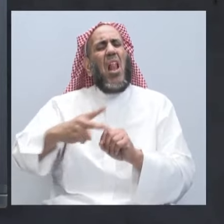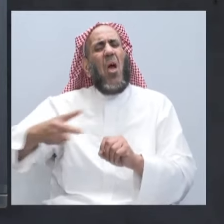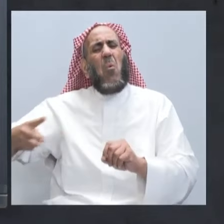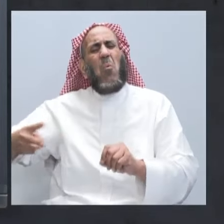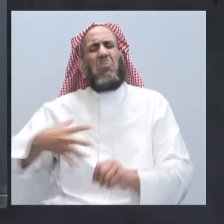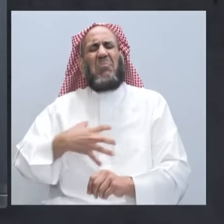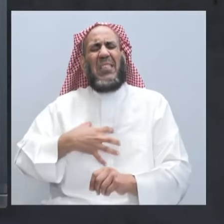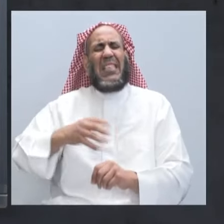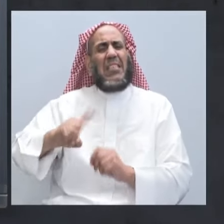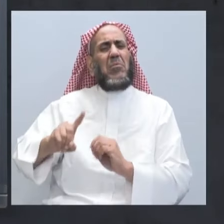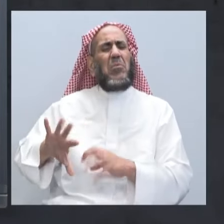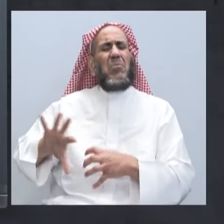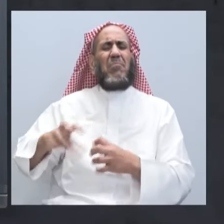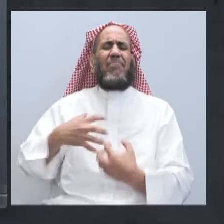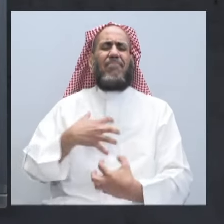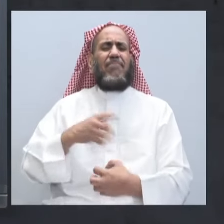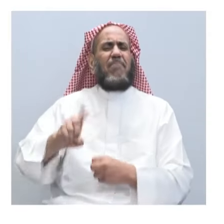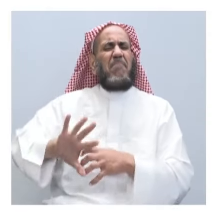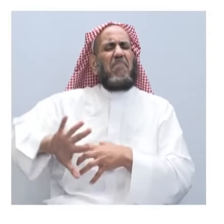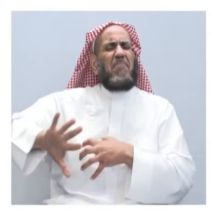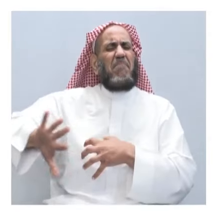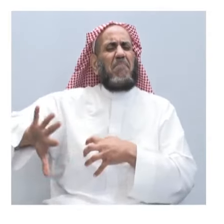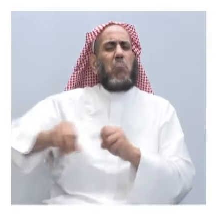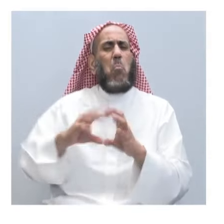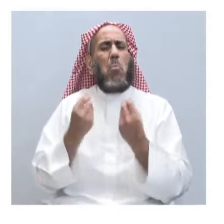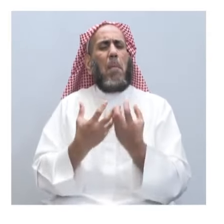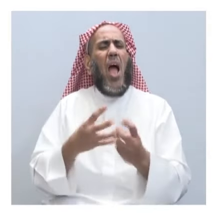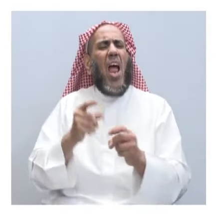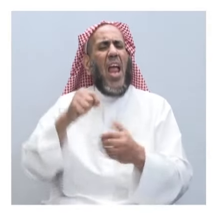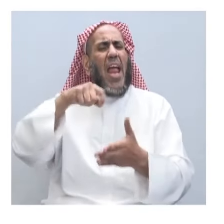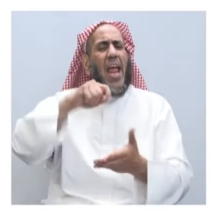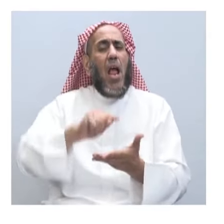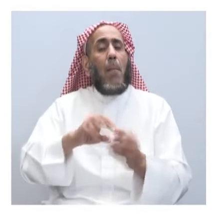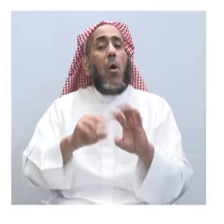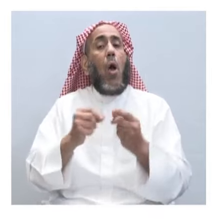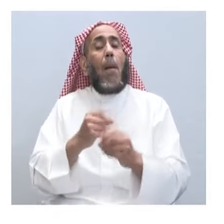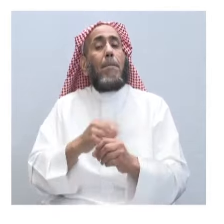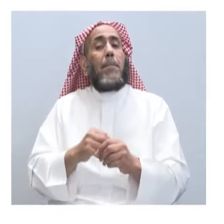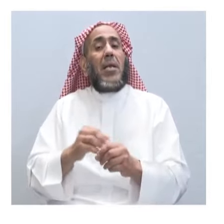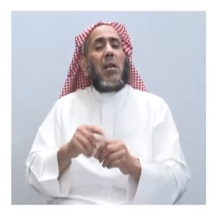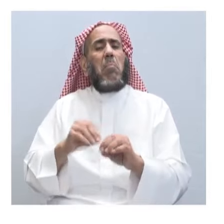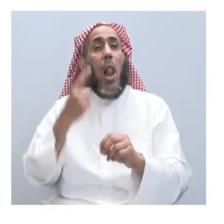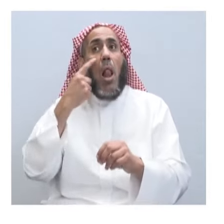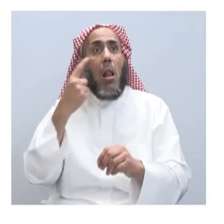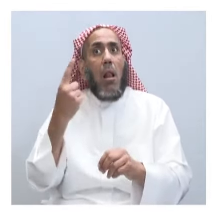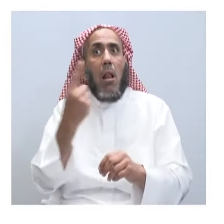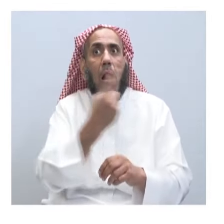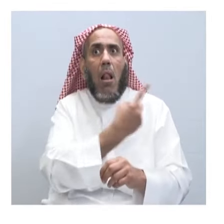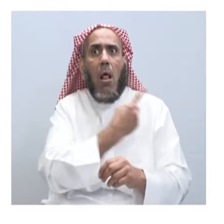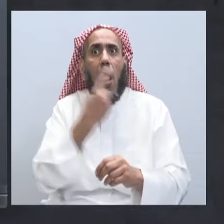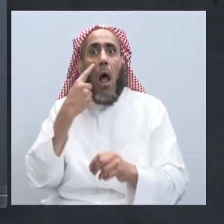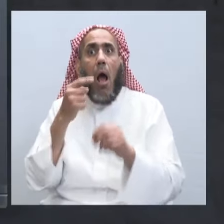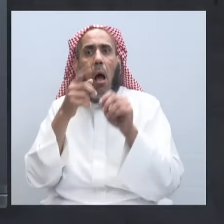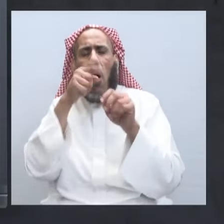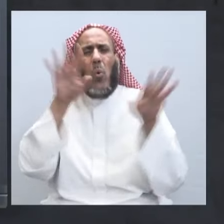التشاؤم واضح هو التشاؤم بما يقع سواء من المرئيات راى